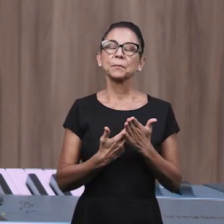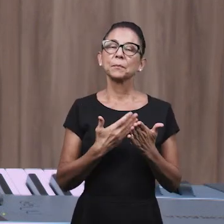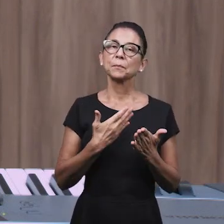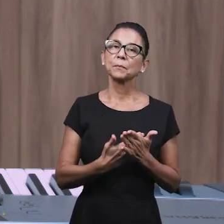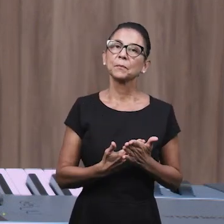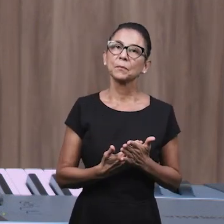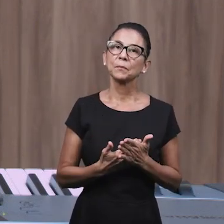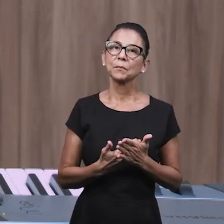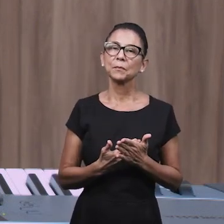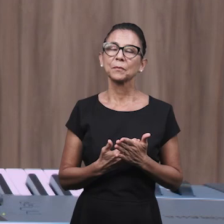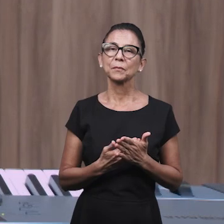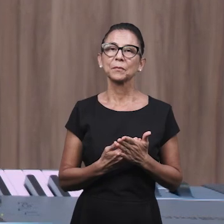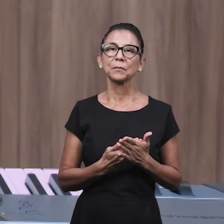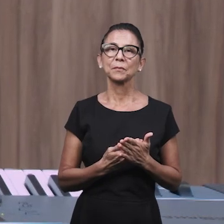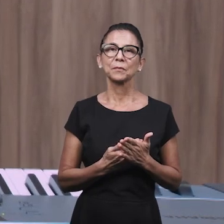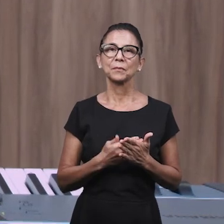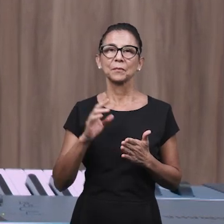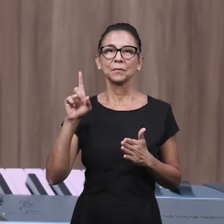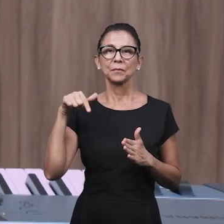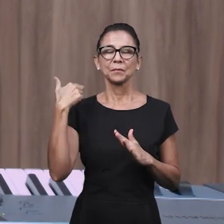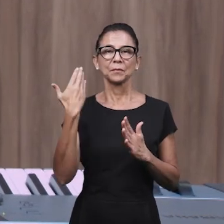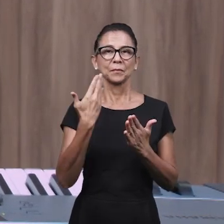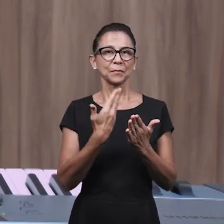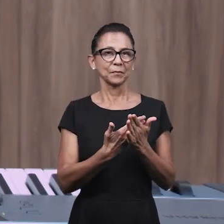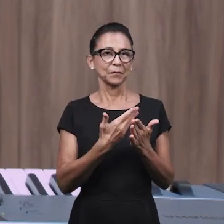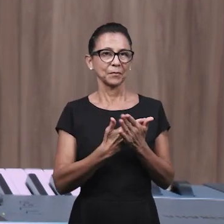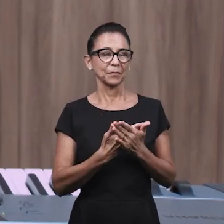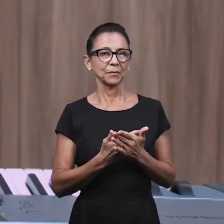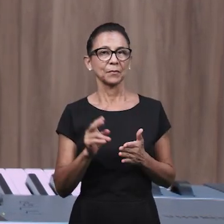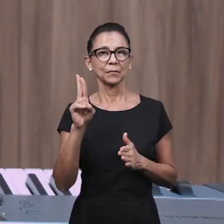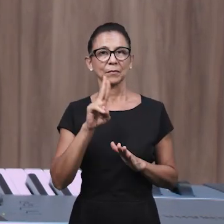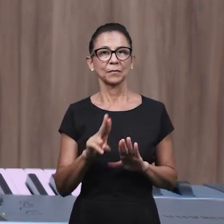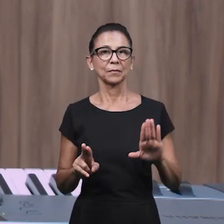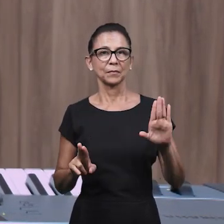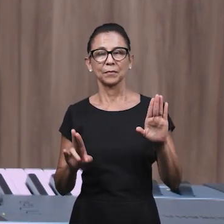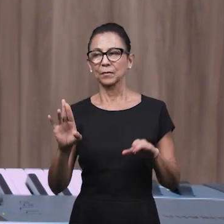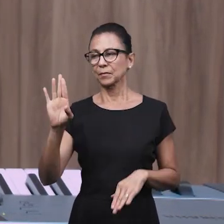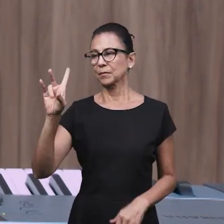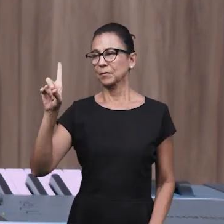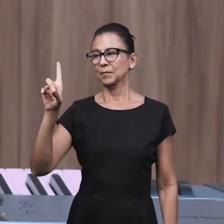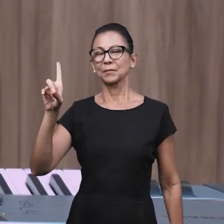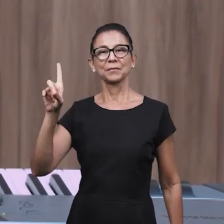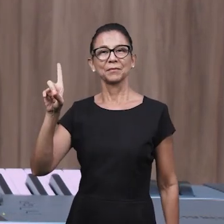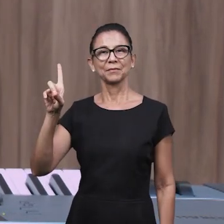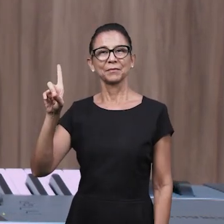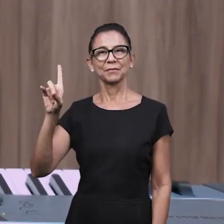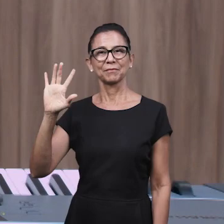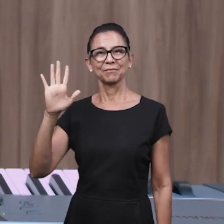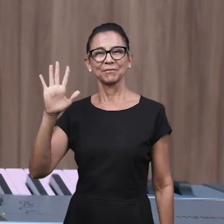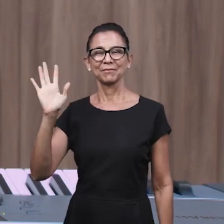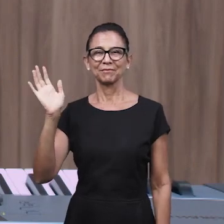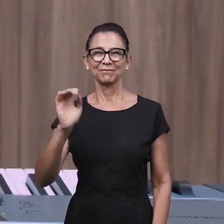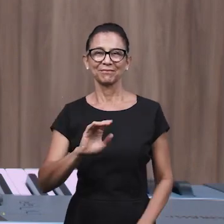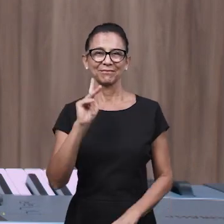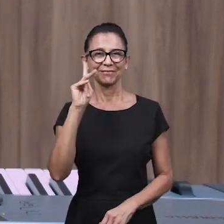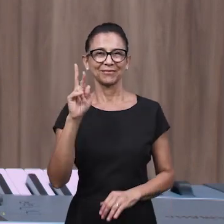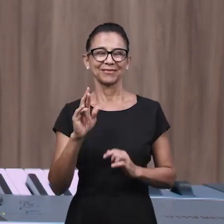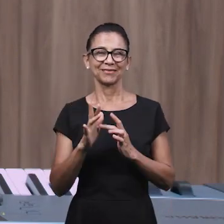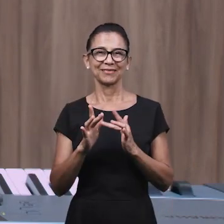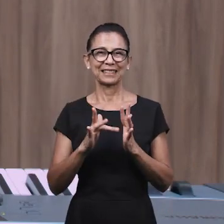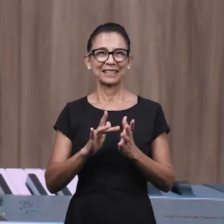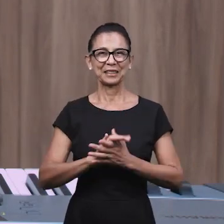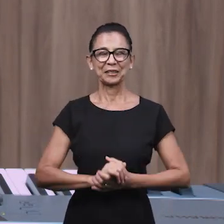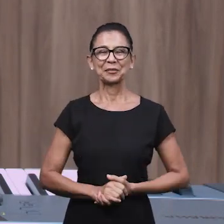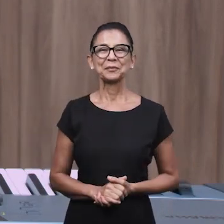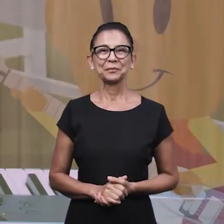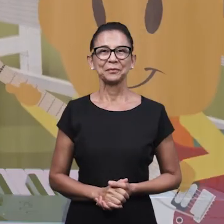terminons ainsi notre étude. À la prochaine étude, nous allons prendre la main droite en lisant la partition. La paix du